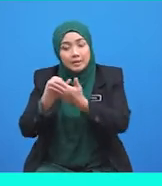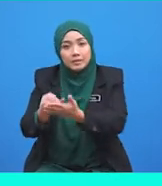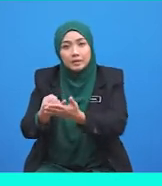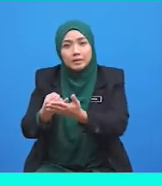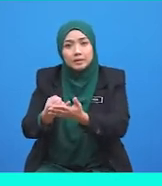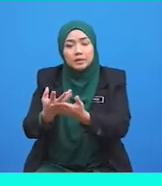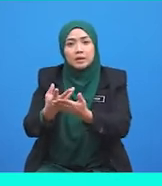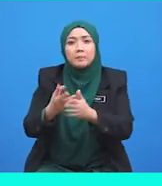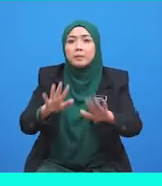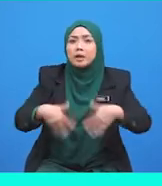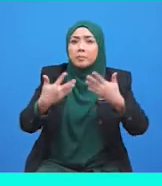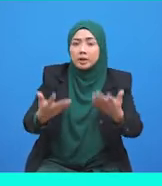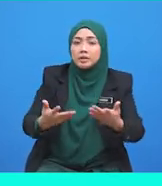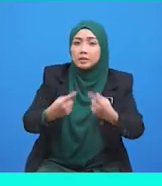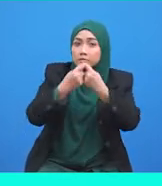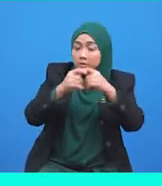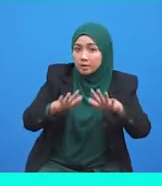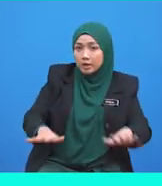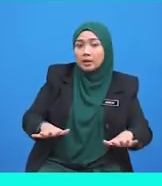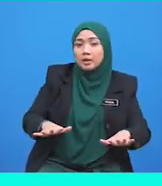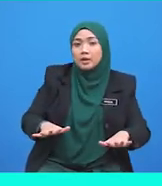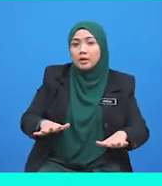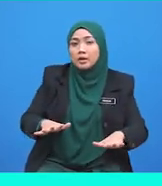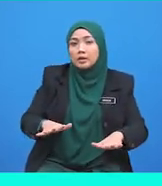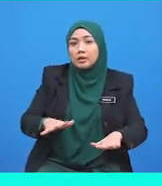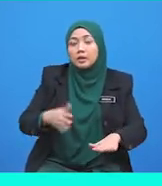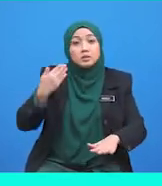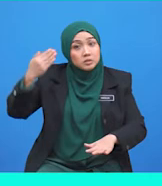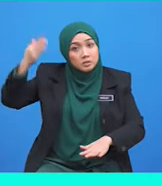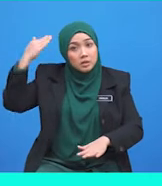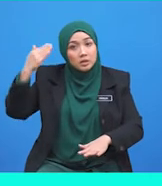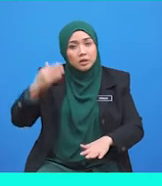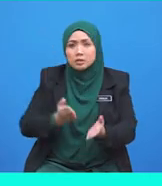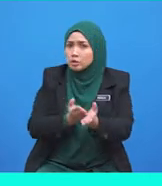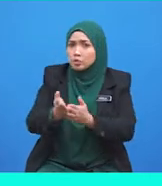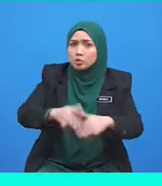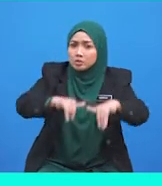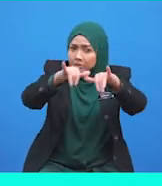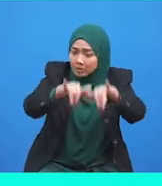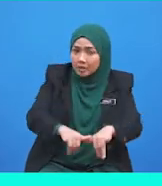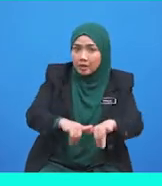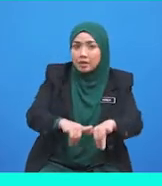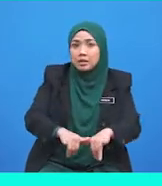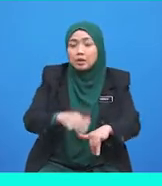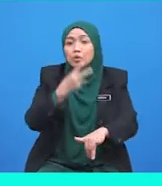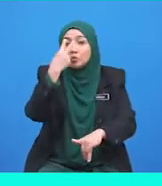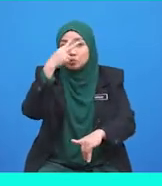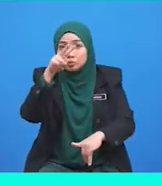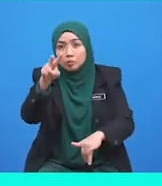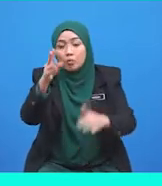tinggalan manusia zaman prasejarah seperti monumen terus kekal untuk tatapan generasi akan